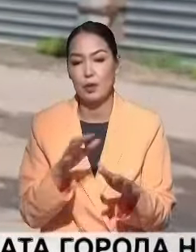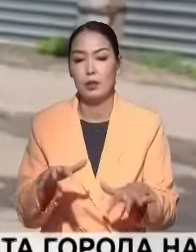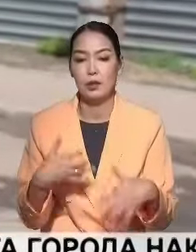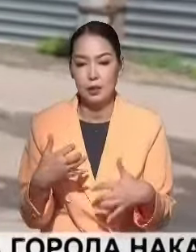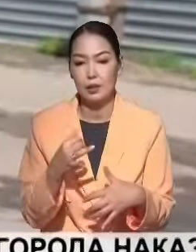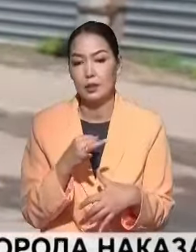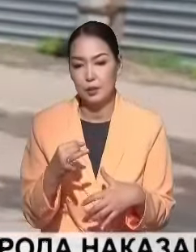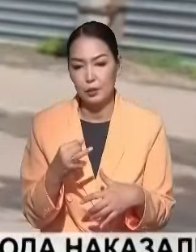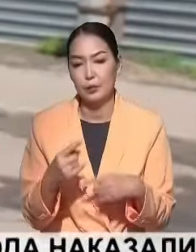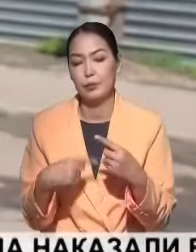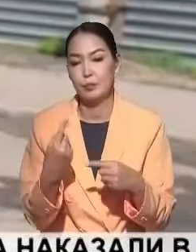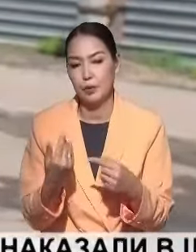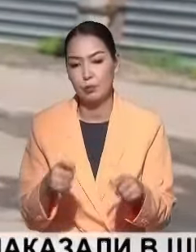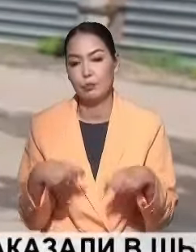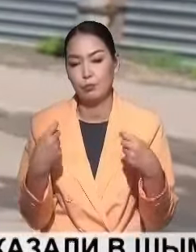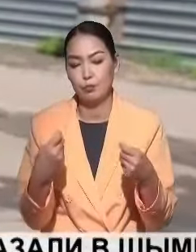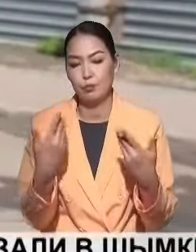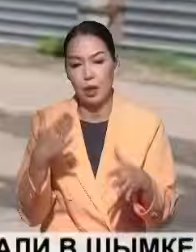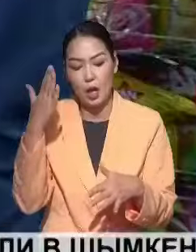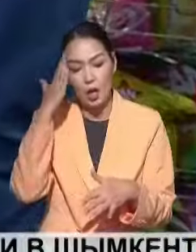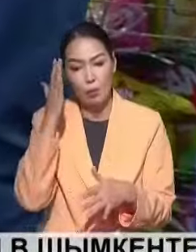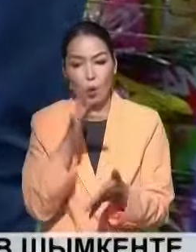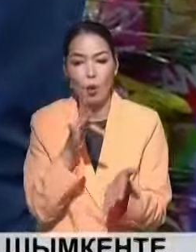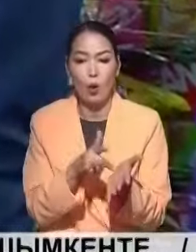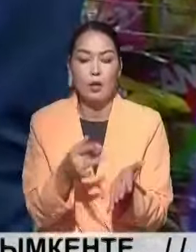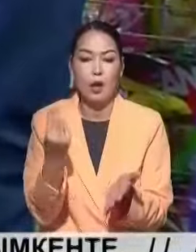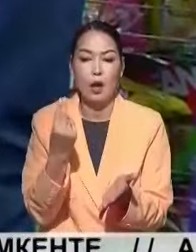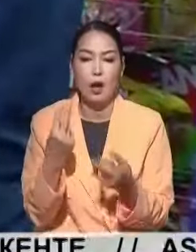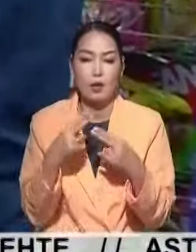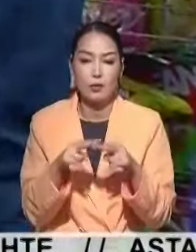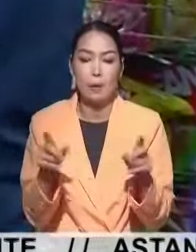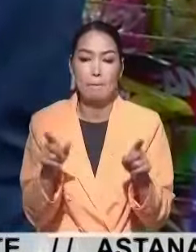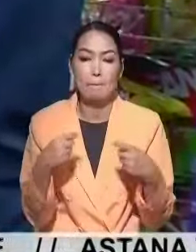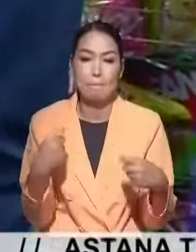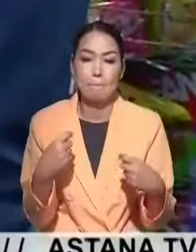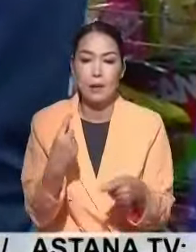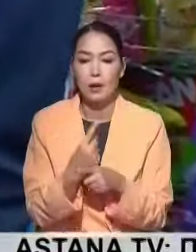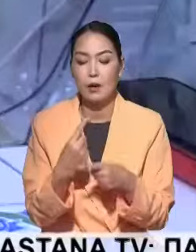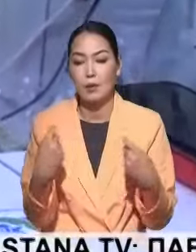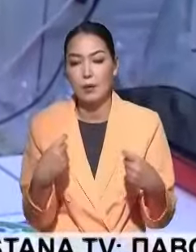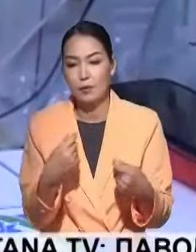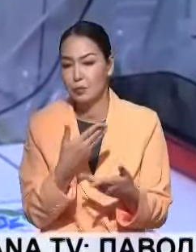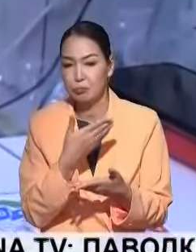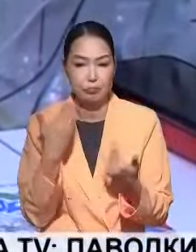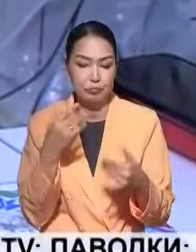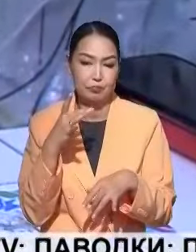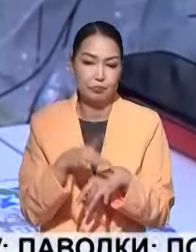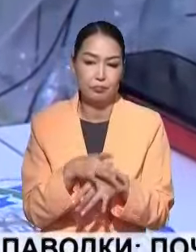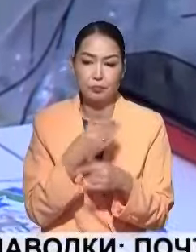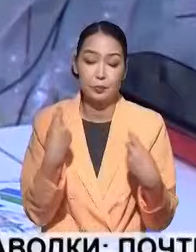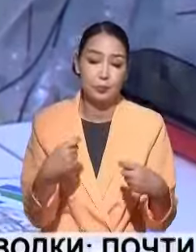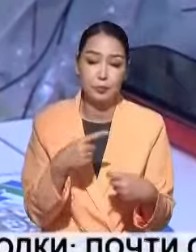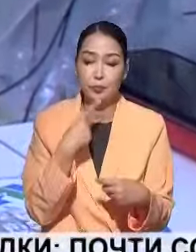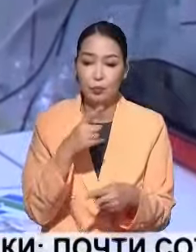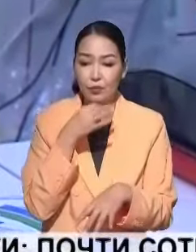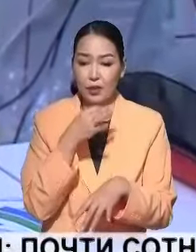в последующем переданы акимату города Астана. А вот в магазине неподалеку запрещенных товаров не оказалось. Продавец говорит, об